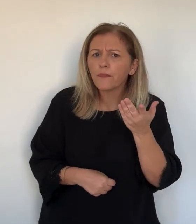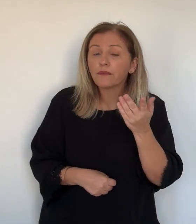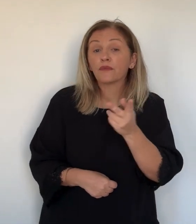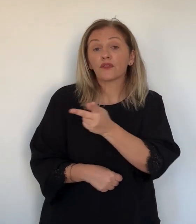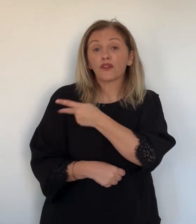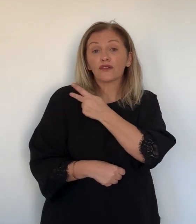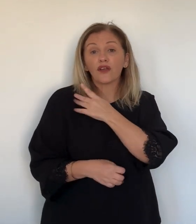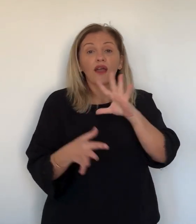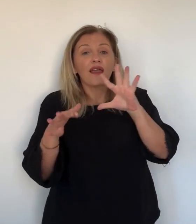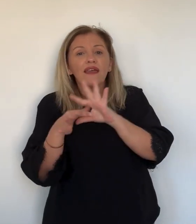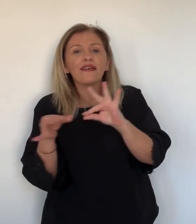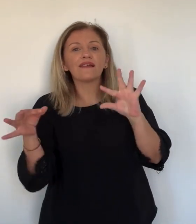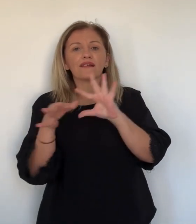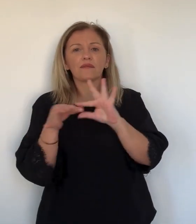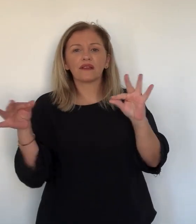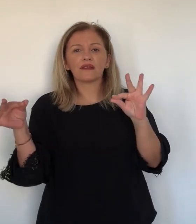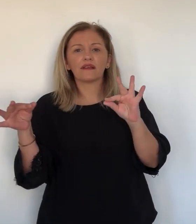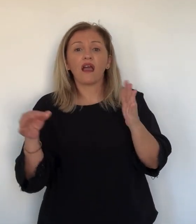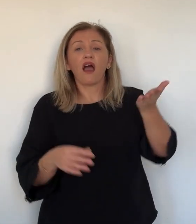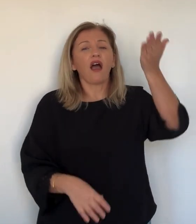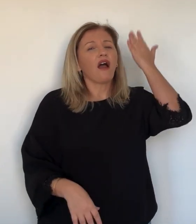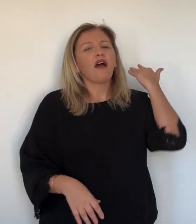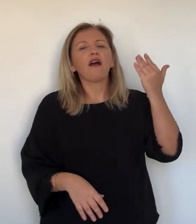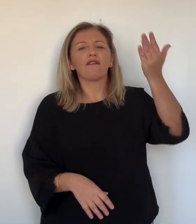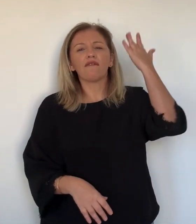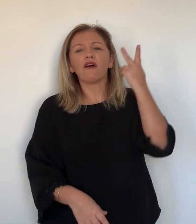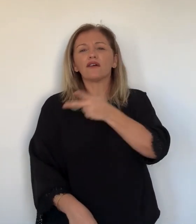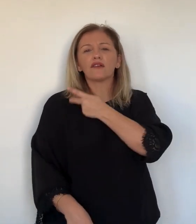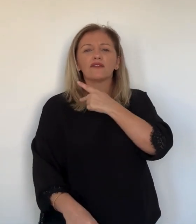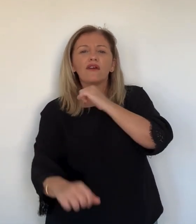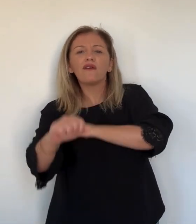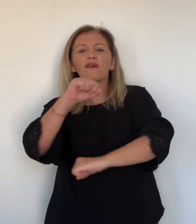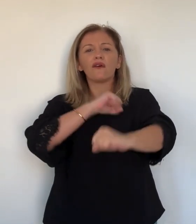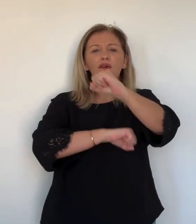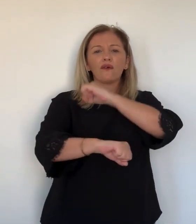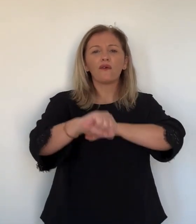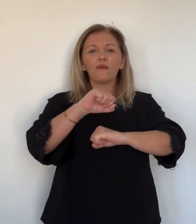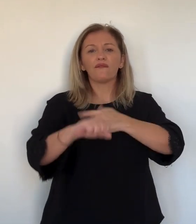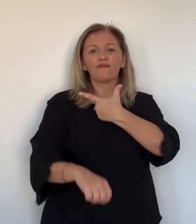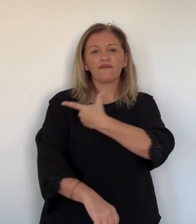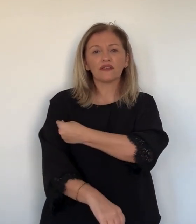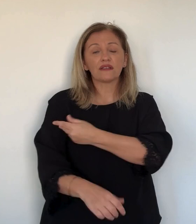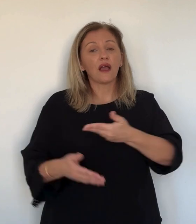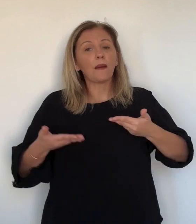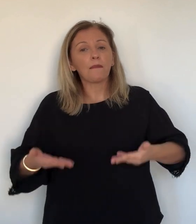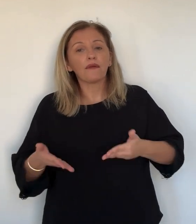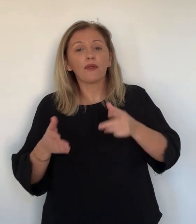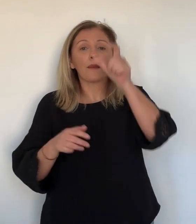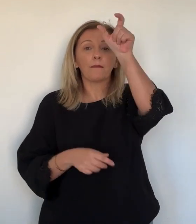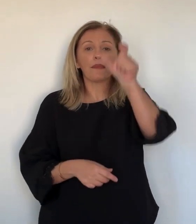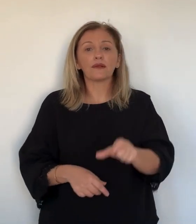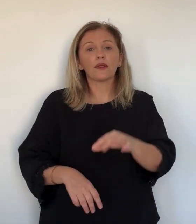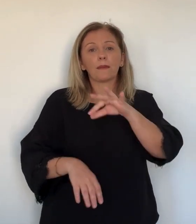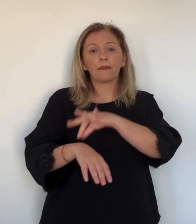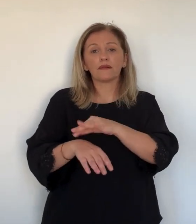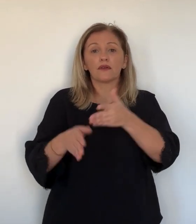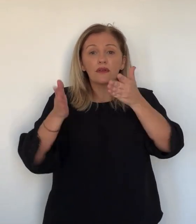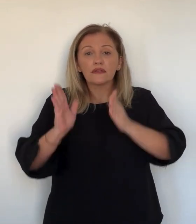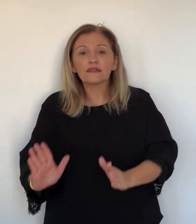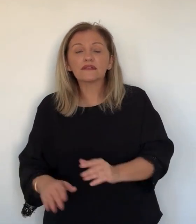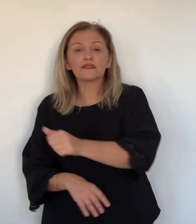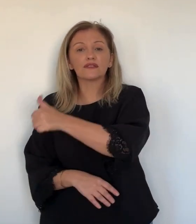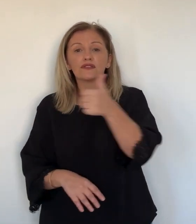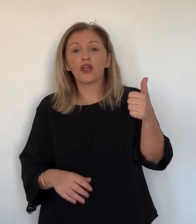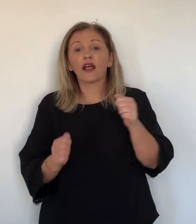médecins traitants ne sont plus en première ligne dans le suivi et dans la vaccination et qu'on a laissé